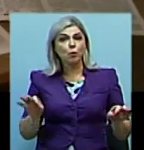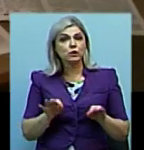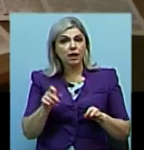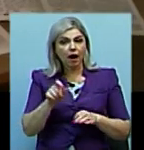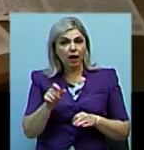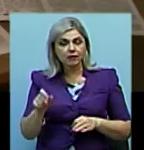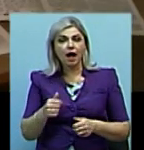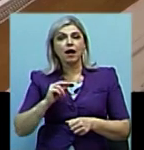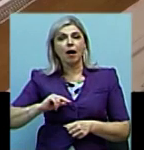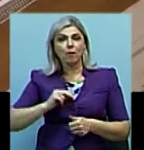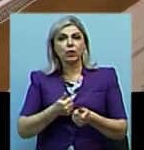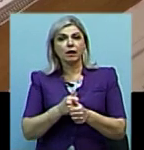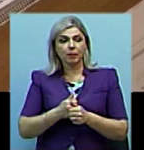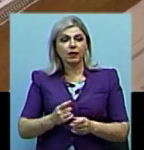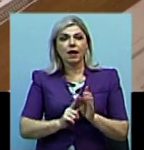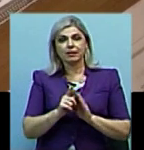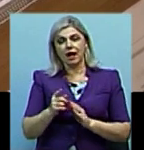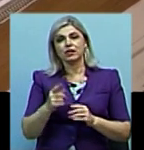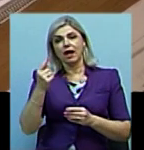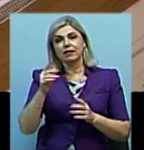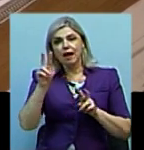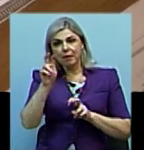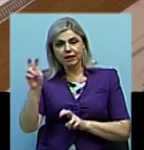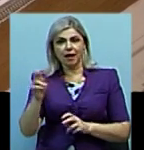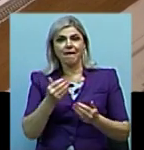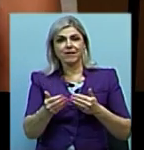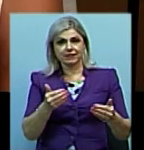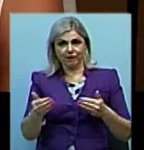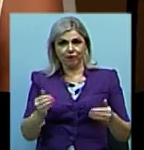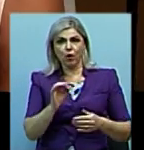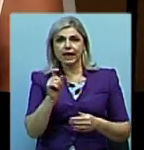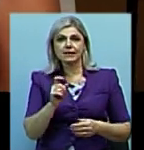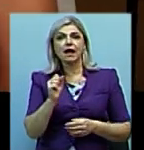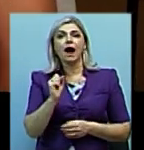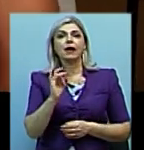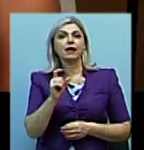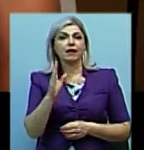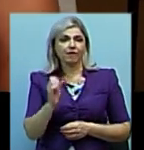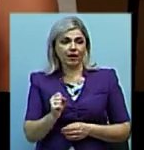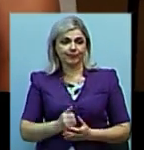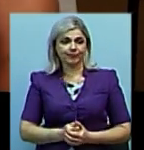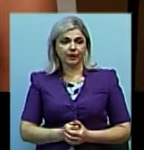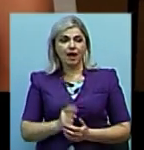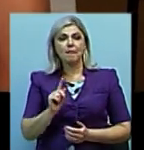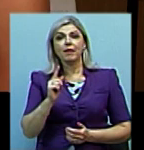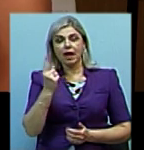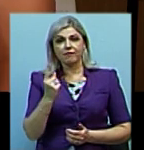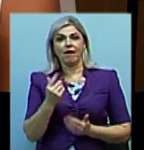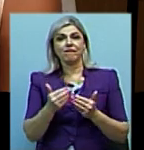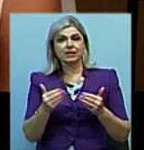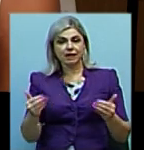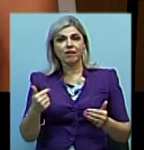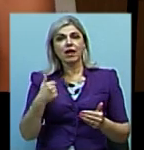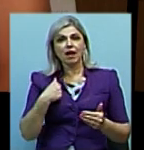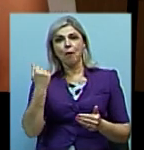співробітники бібліотеки презентували тематичну виставку творів із архівів закладу. Перша книга «Я, Побєда і Берлін».